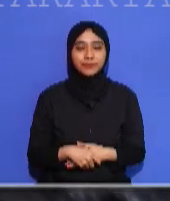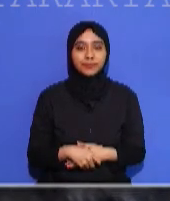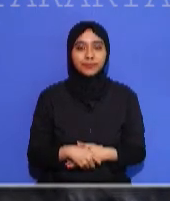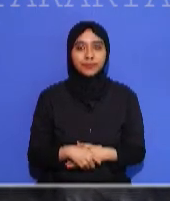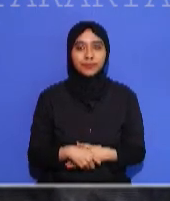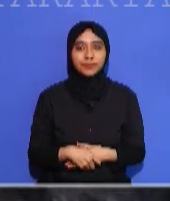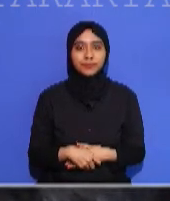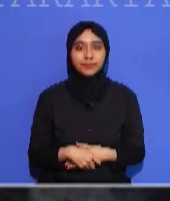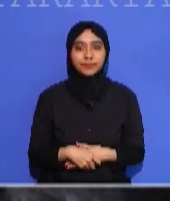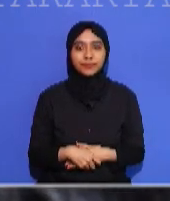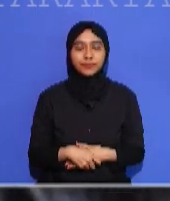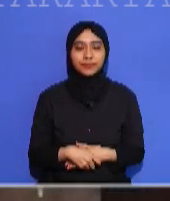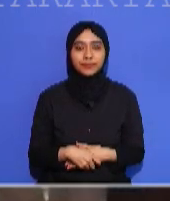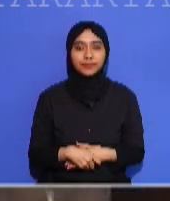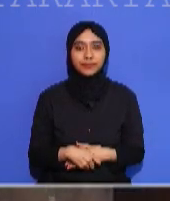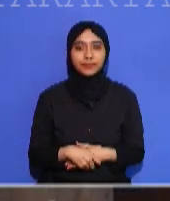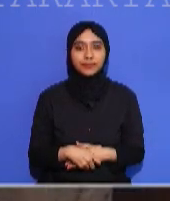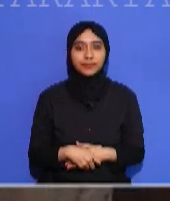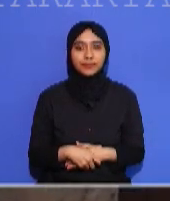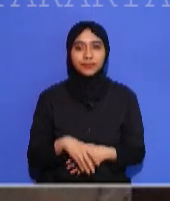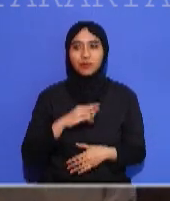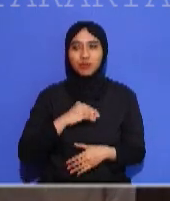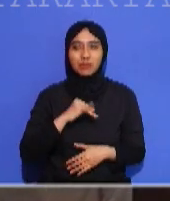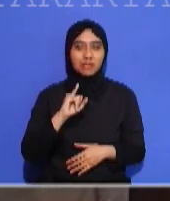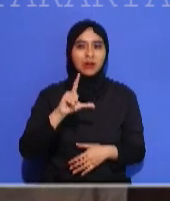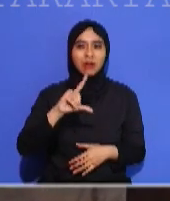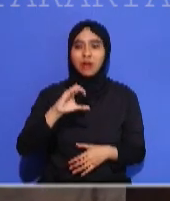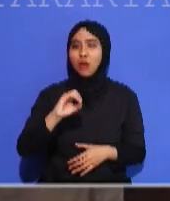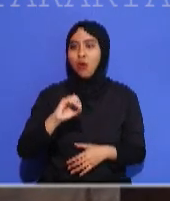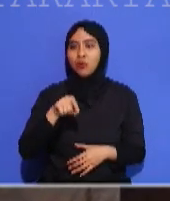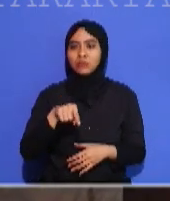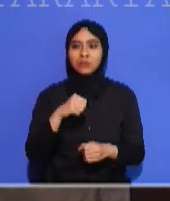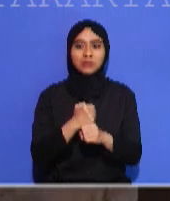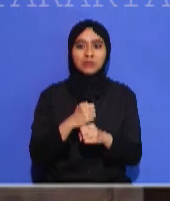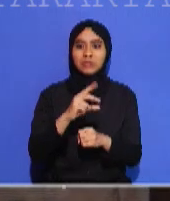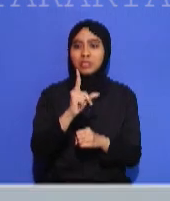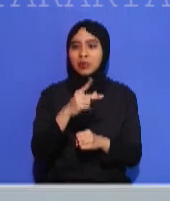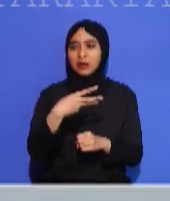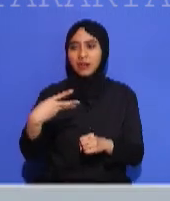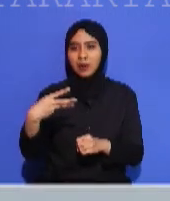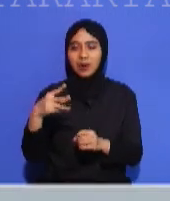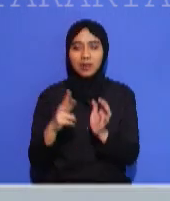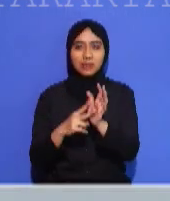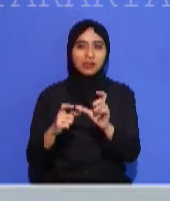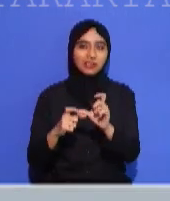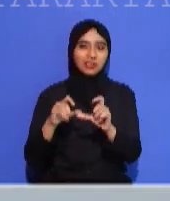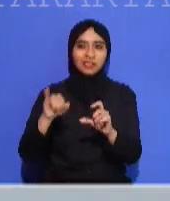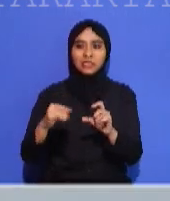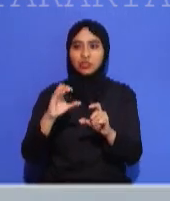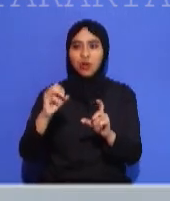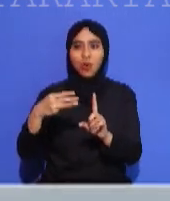berkelanjutan menurut internal labgan yang untuk melindungi ekosistem dan